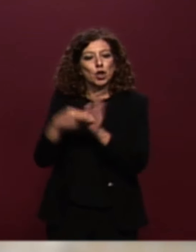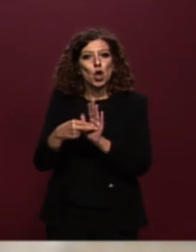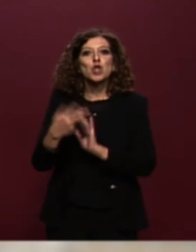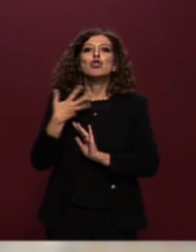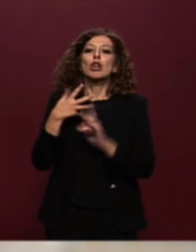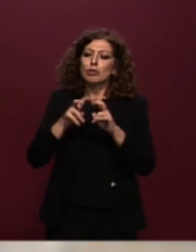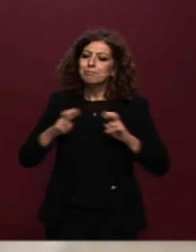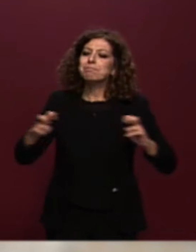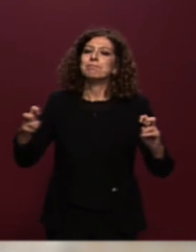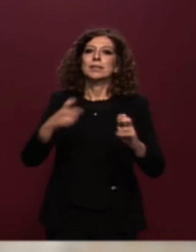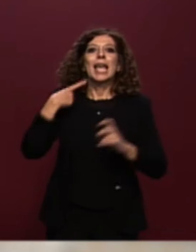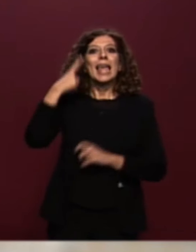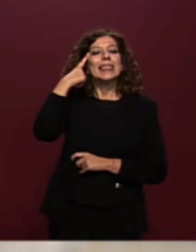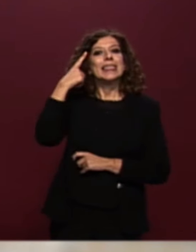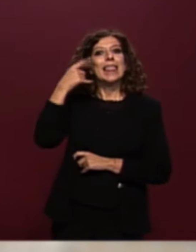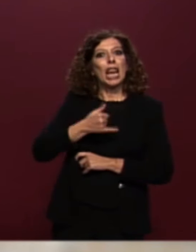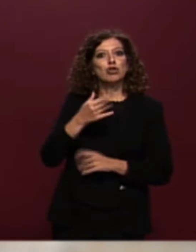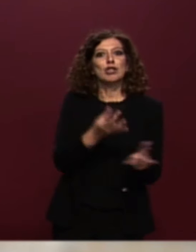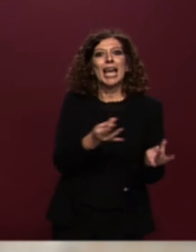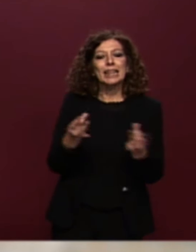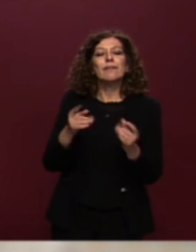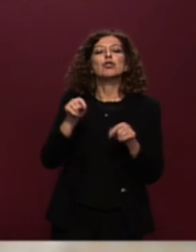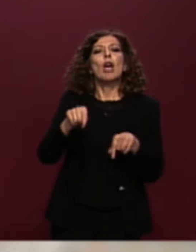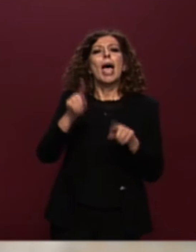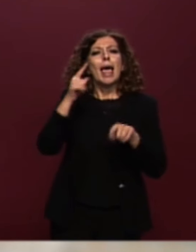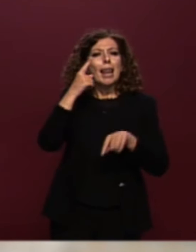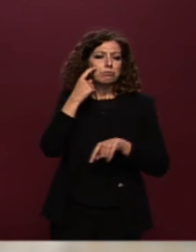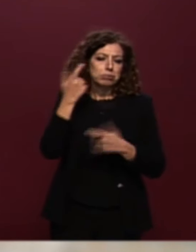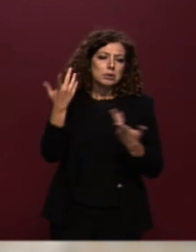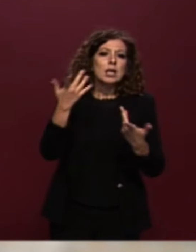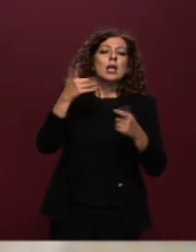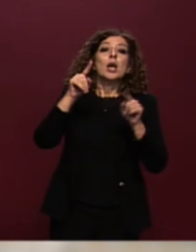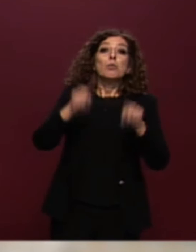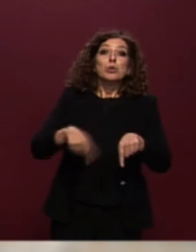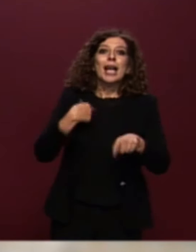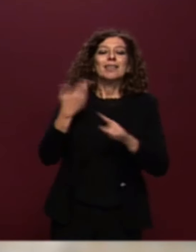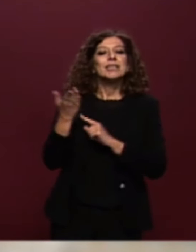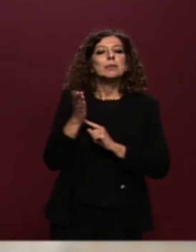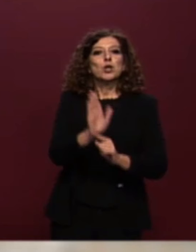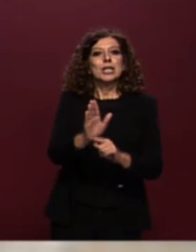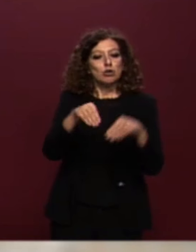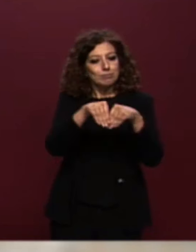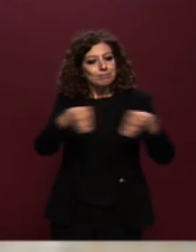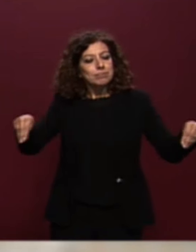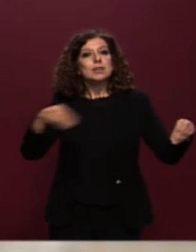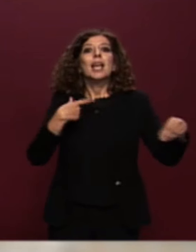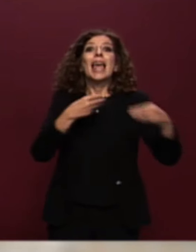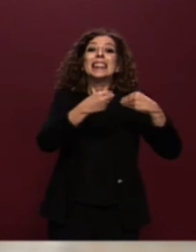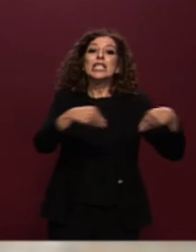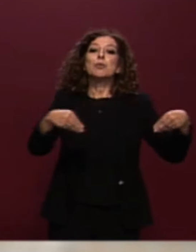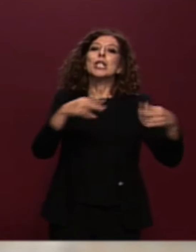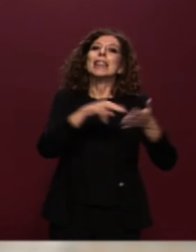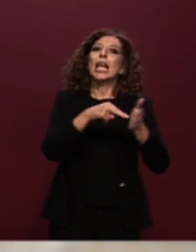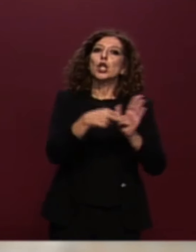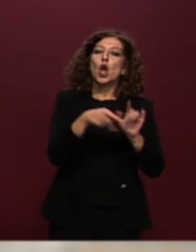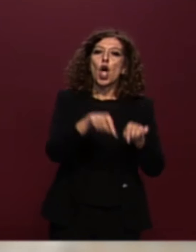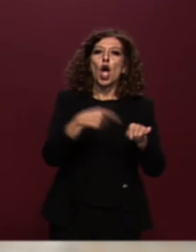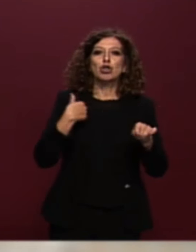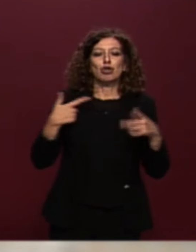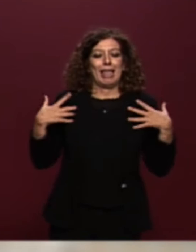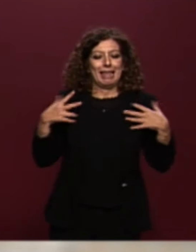panel sull'intelligenza artificiale e ci sarà anche una dimostrazione, un'esposizione di dispositivi tecnologici, dagli